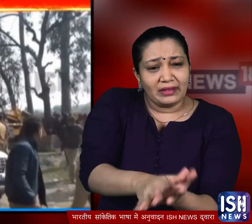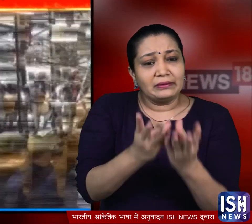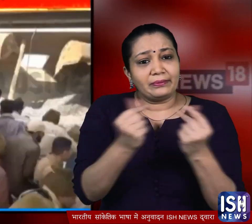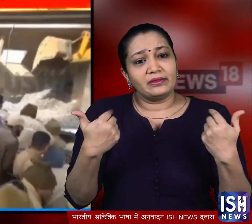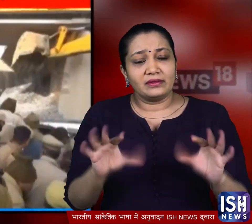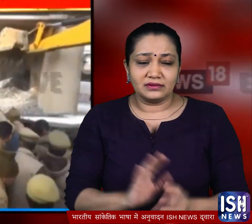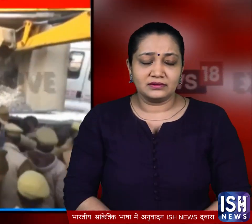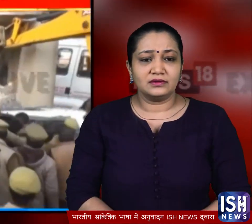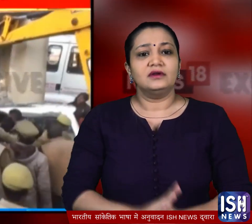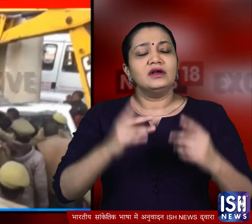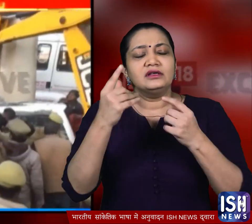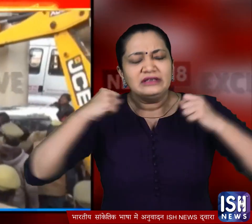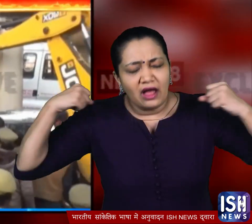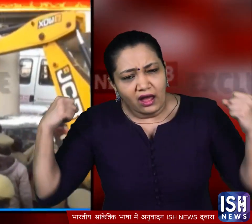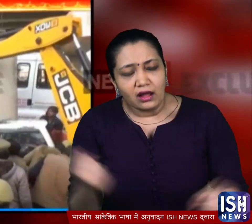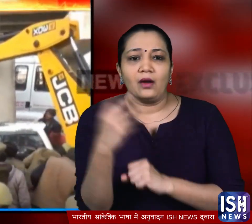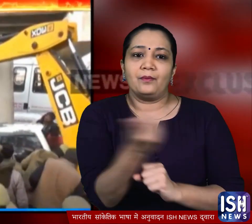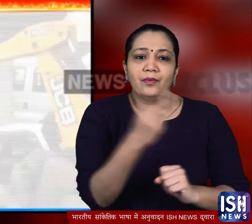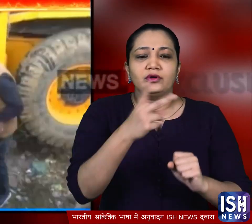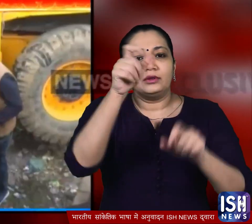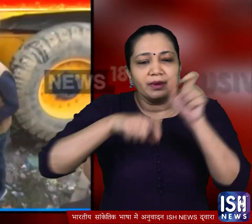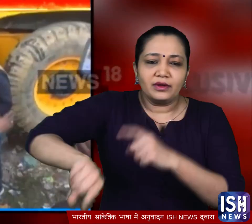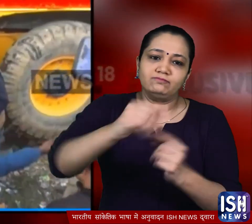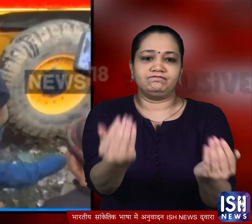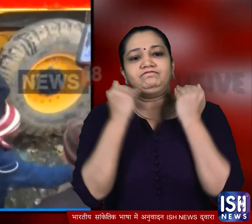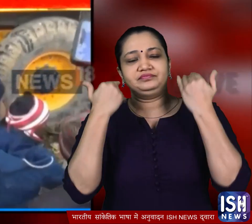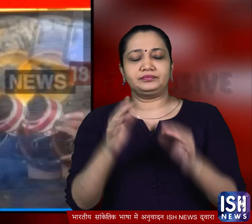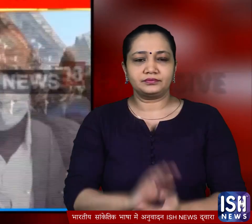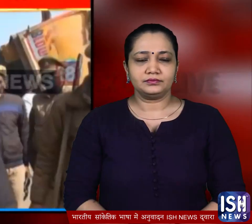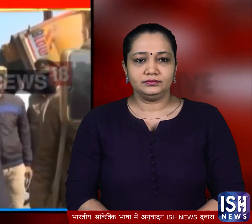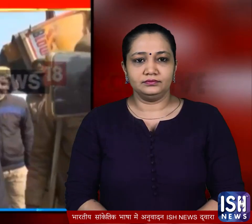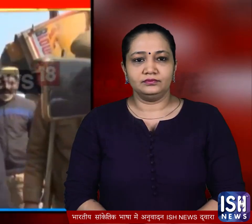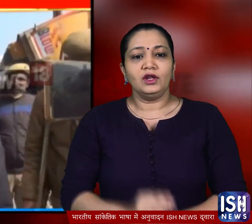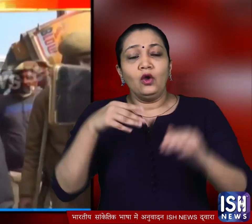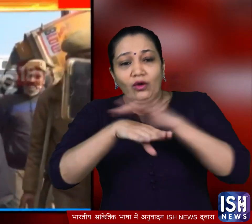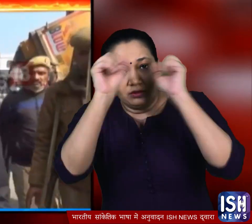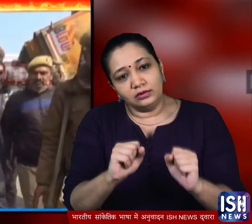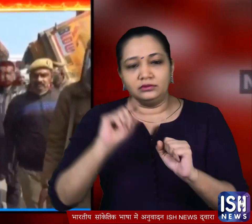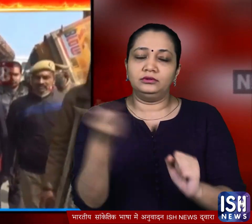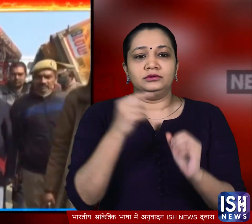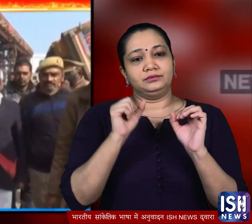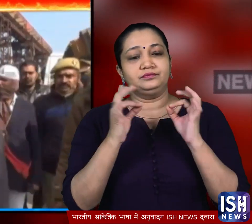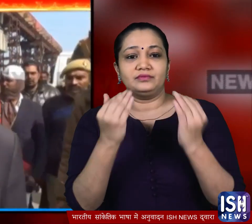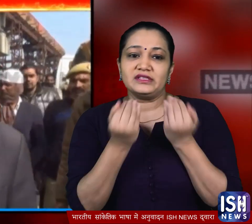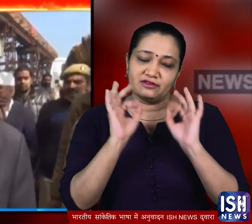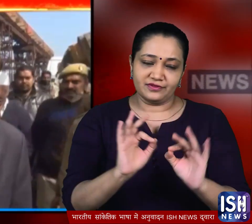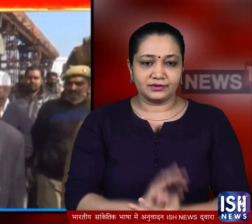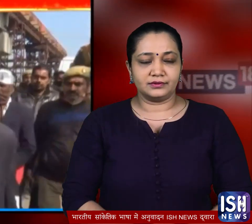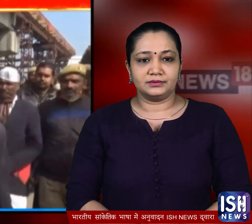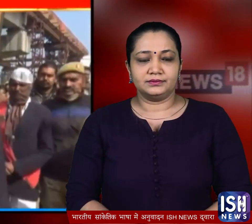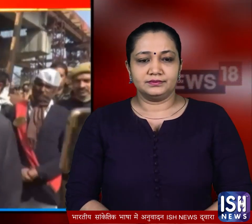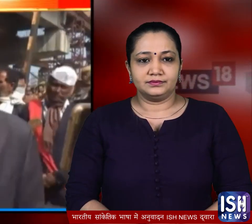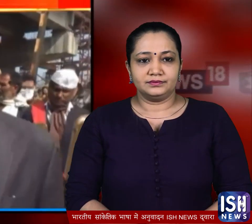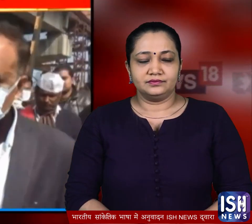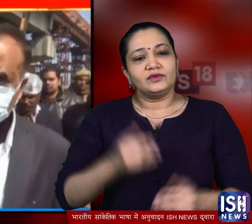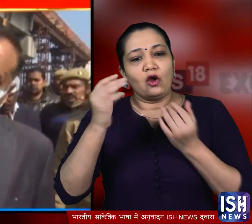बर्बाद हो गई। हालांकि कुछ देर की मेहनत के बाद दोनों गाड़ियों में फंसे लोगों को निकाल लिया गया। में 2 लोग फंसे हुए थे और सभी लोग सुरक्षित निकल आए हैं। अब